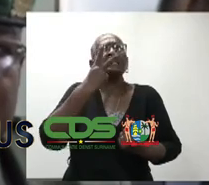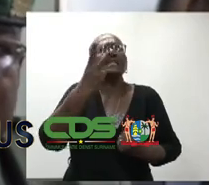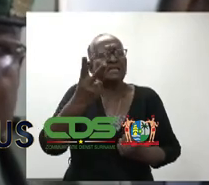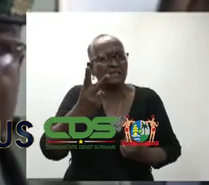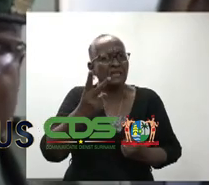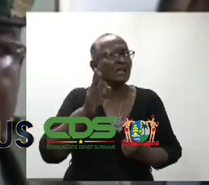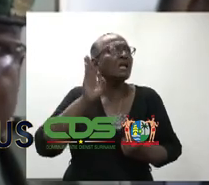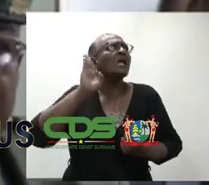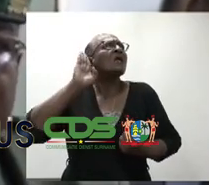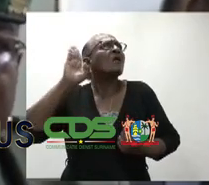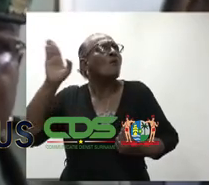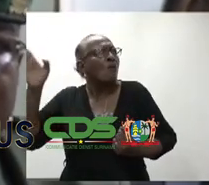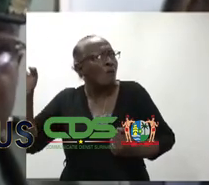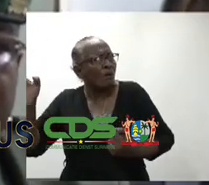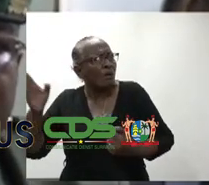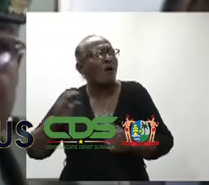voel